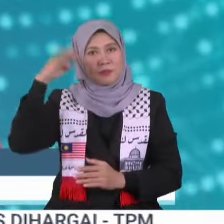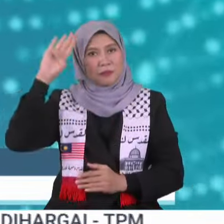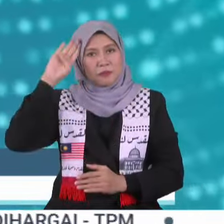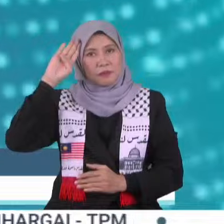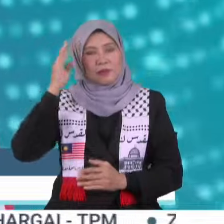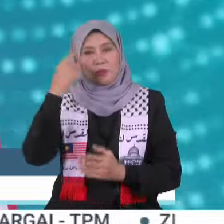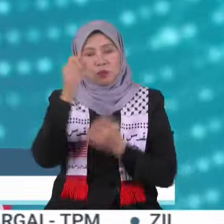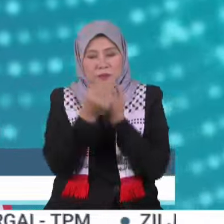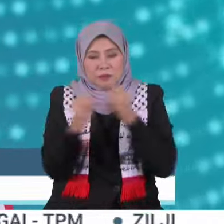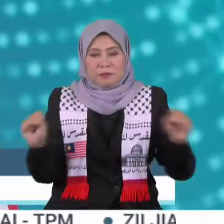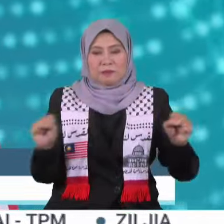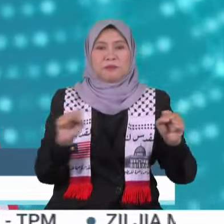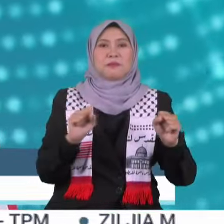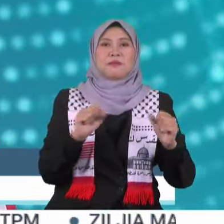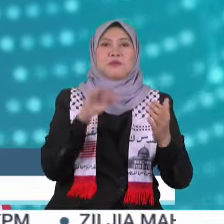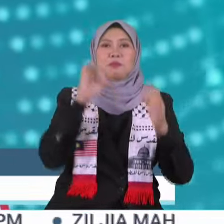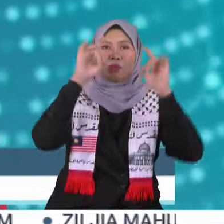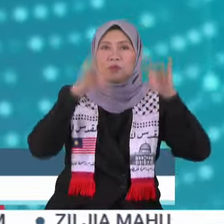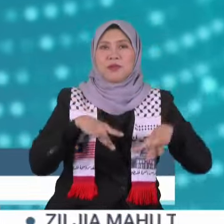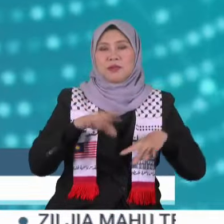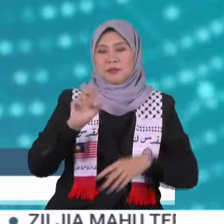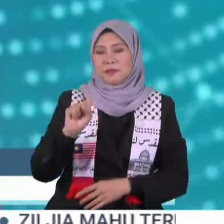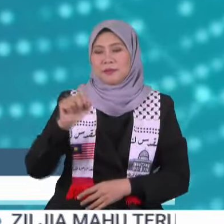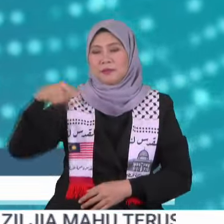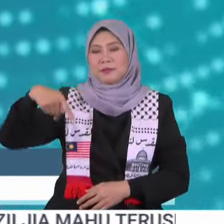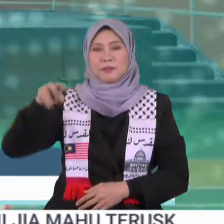menghadapi peperiksaan sijil pelajaran Malaysia SPM.